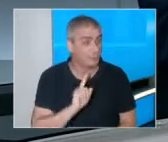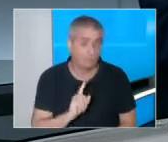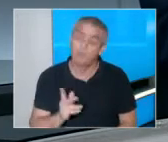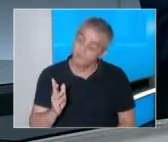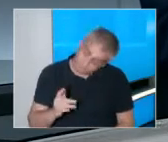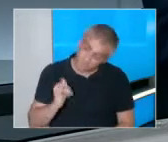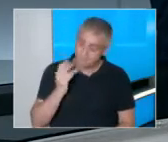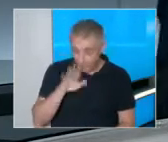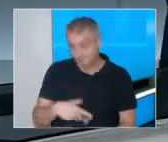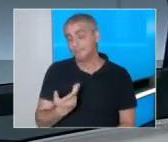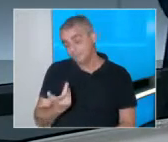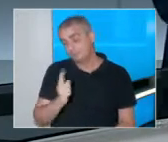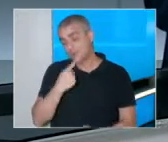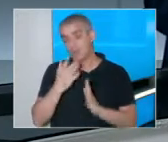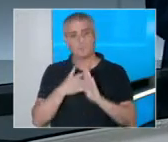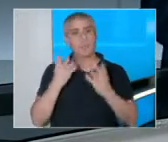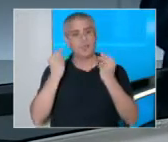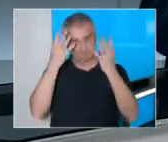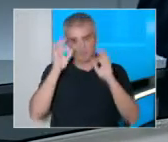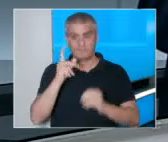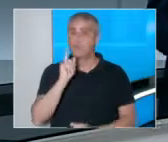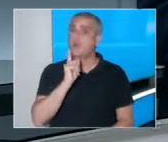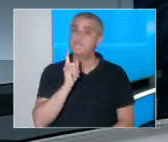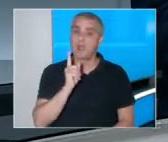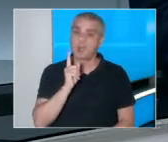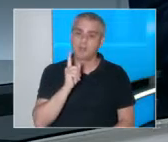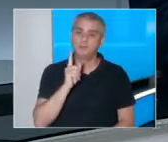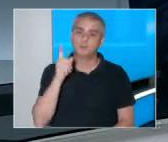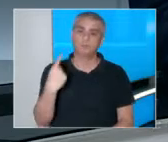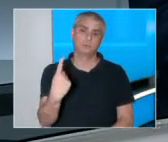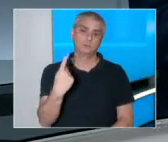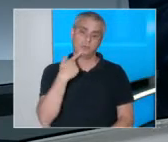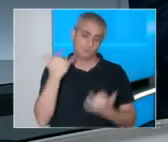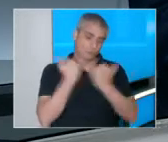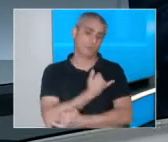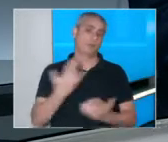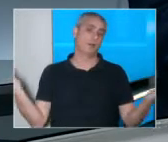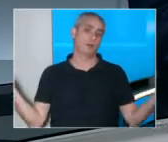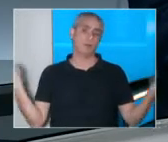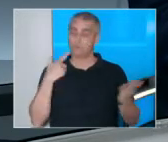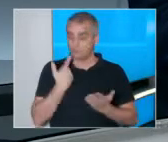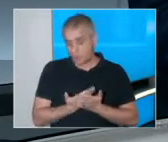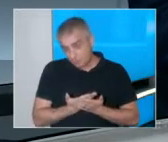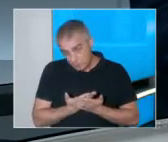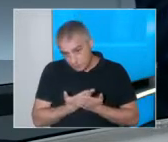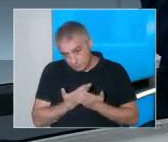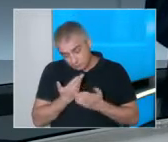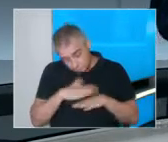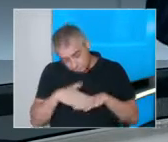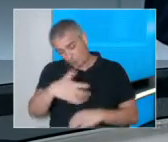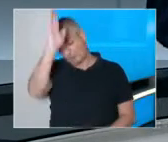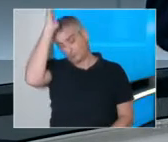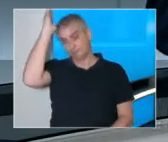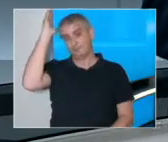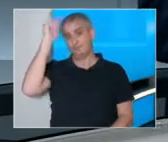גם דודי אמסלם, כן, צריך לומר. עם הרבה כבוד. אבל הוא בעצמו אמר שהוא טעה, מודה ועוזב ירוחם. יודע.